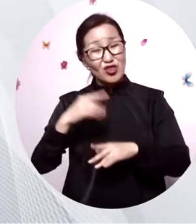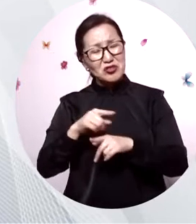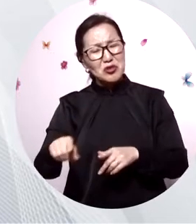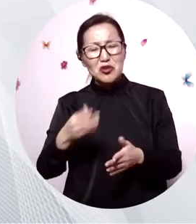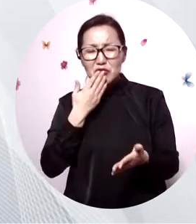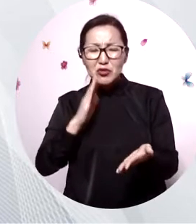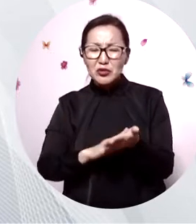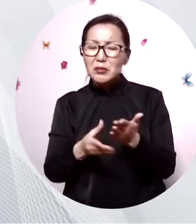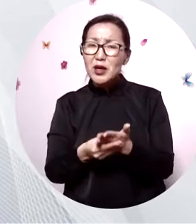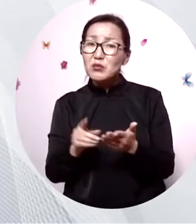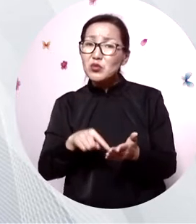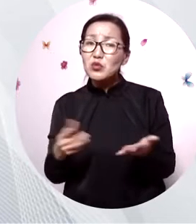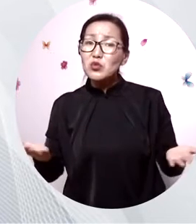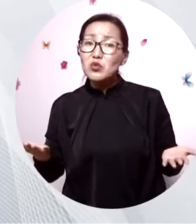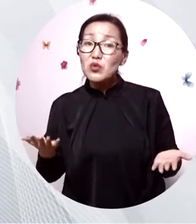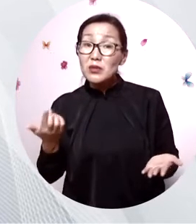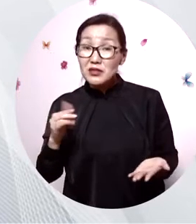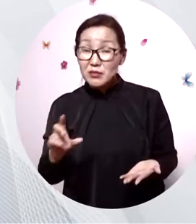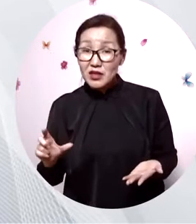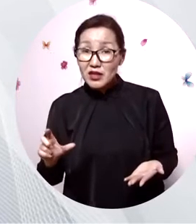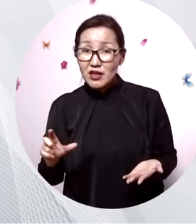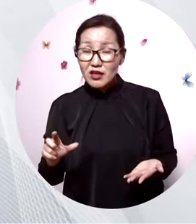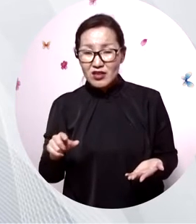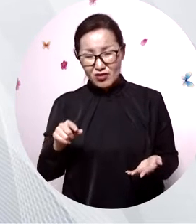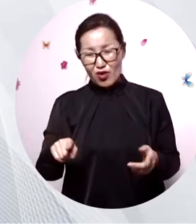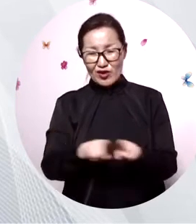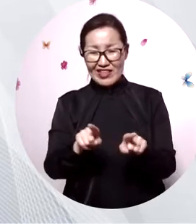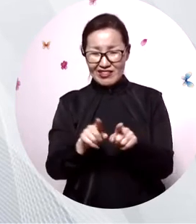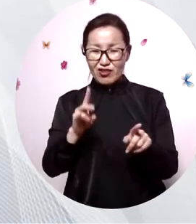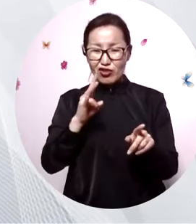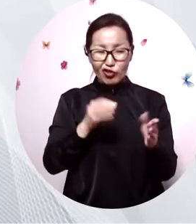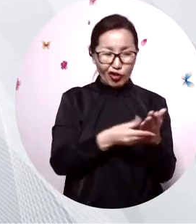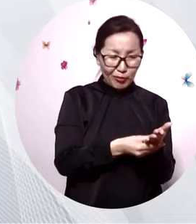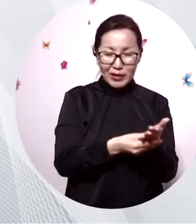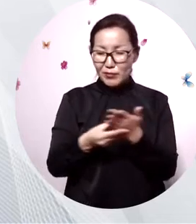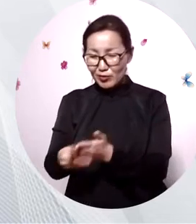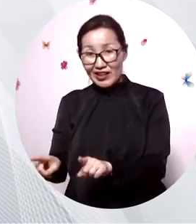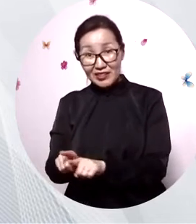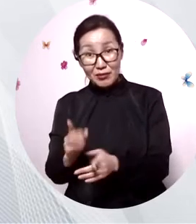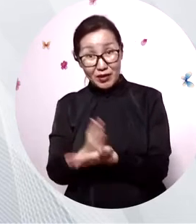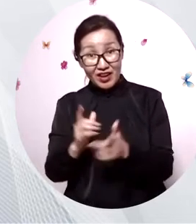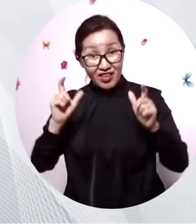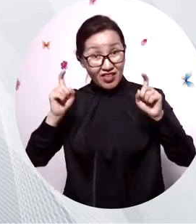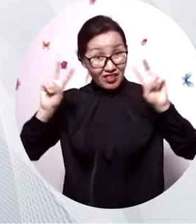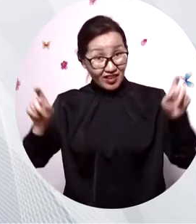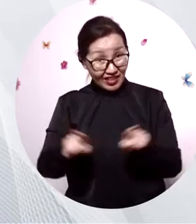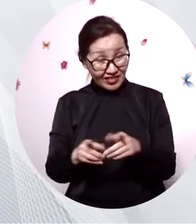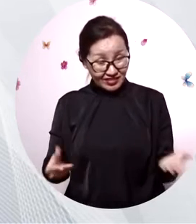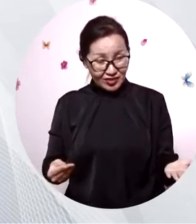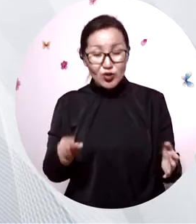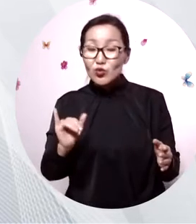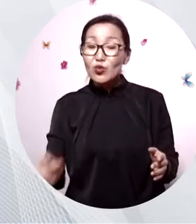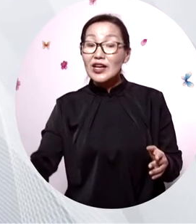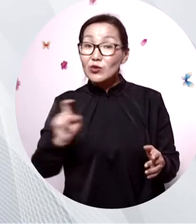бэ? Хамгийн ихэнд үтсэн хоёр их манд хоёулаа нотлох баримтд тулгуурлаж байгаа тийм ээ. За юу гэж хариулсан